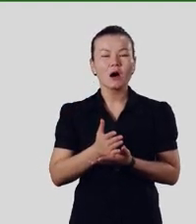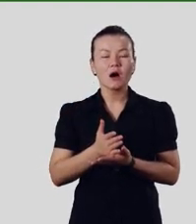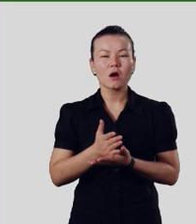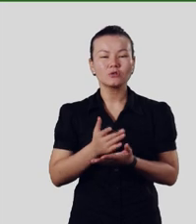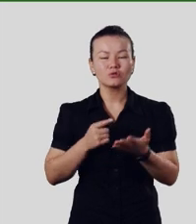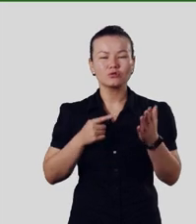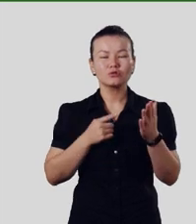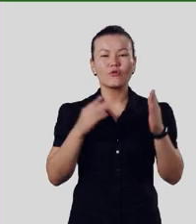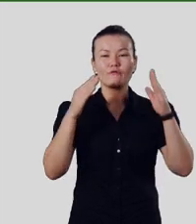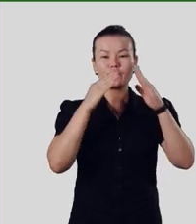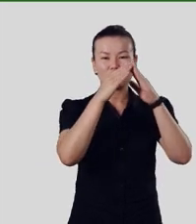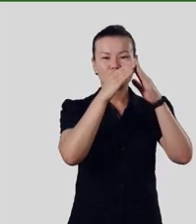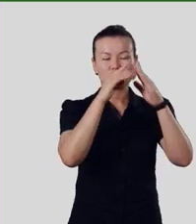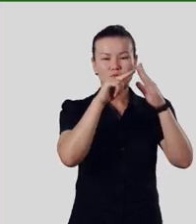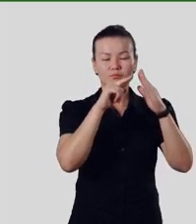вершину.